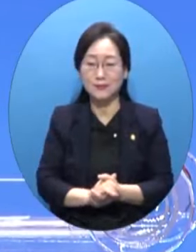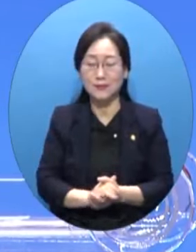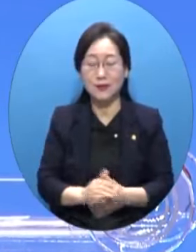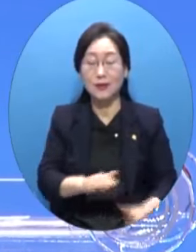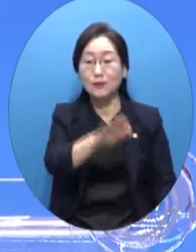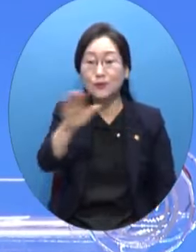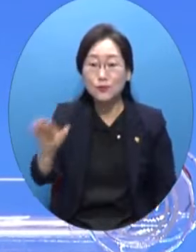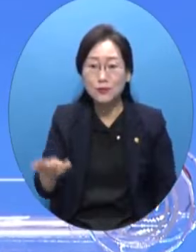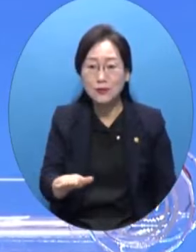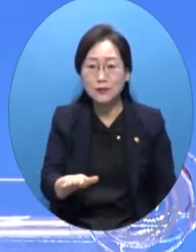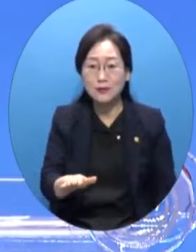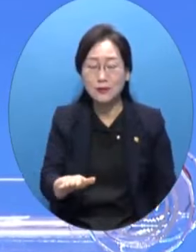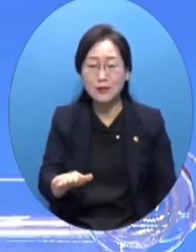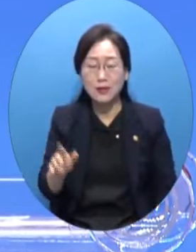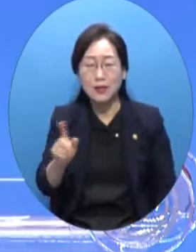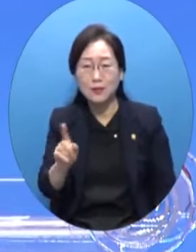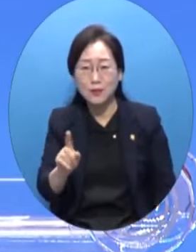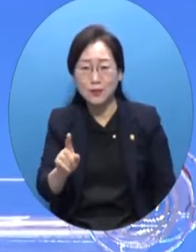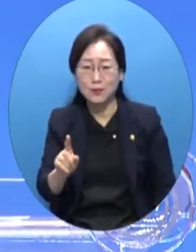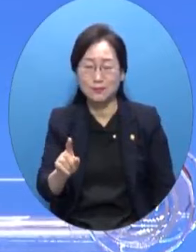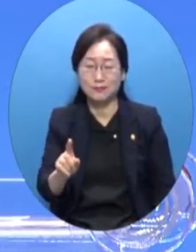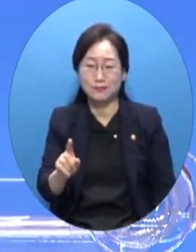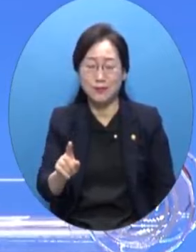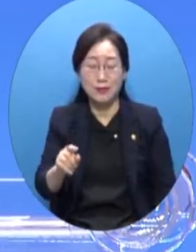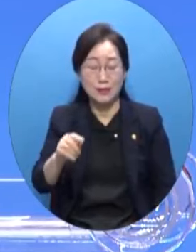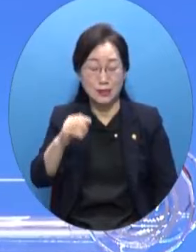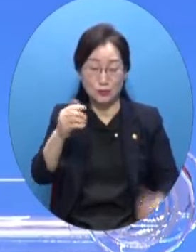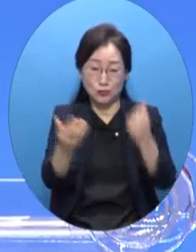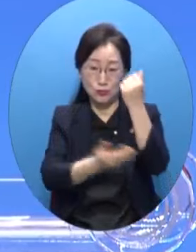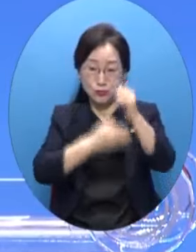우리가 한국에서 지키는 이 추수감사절은 미국